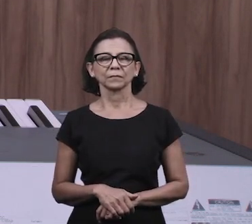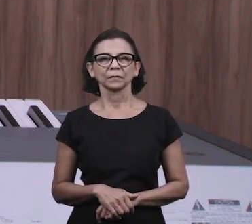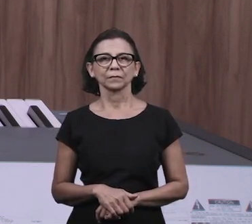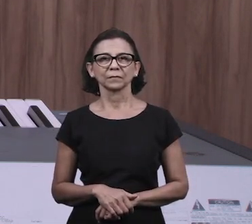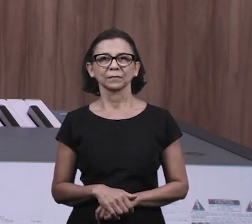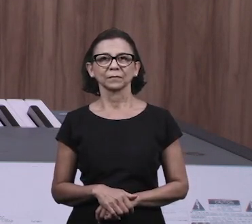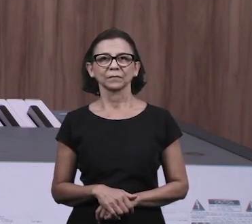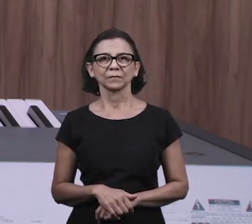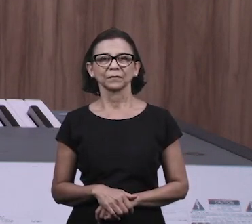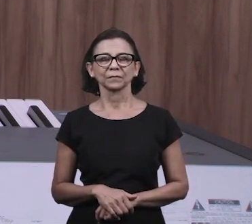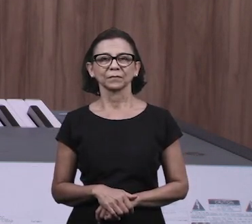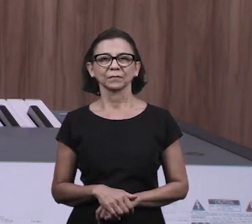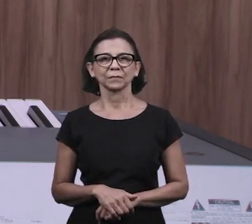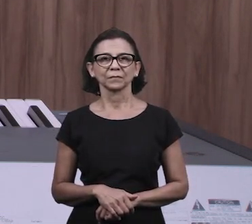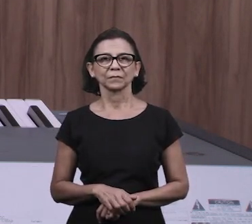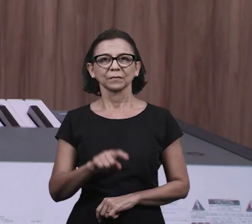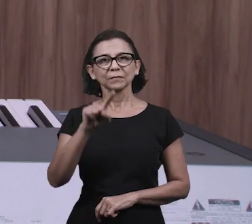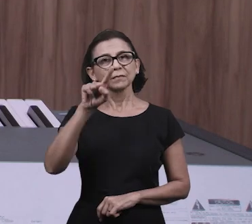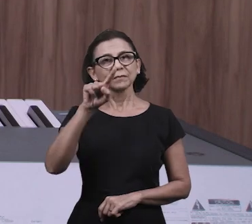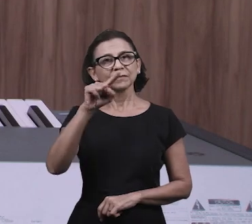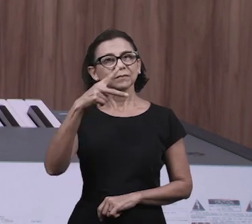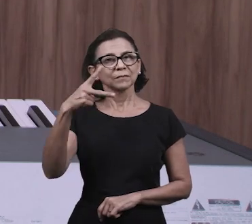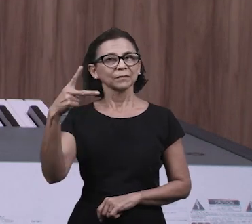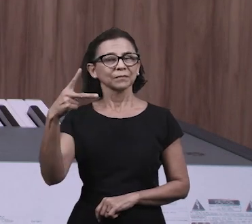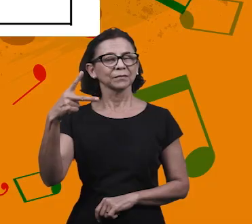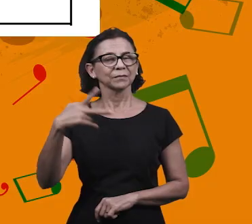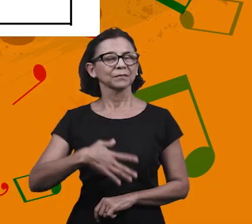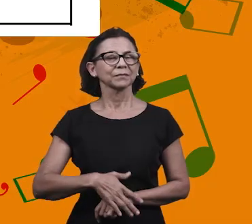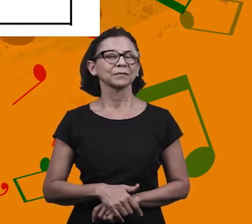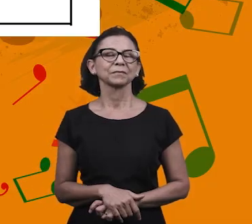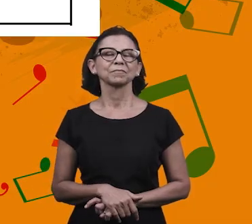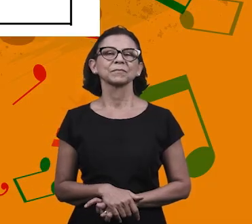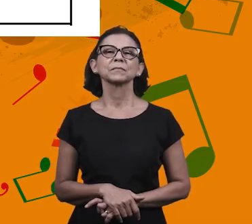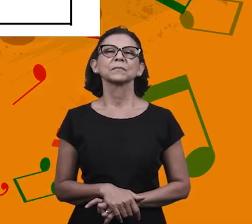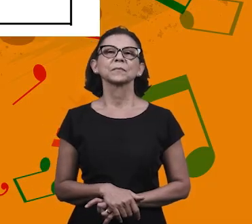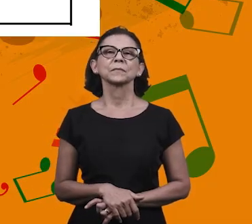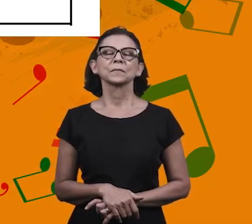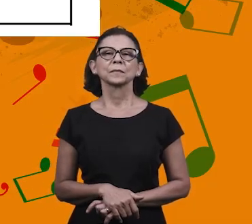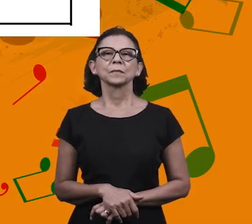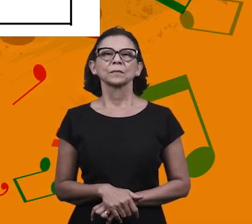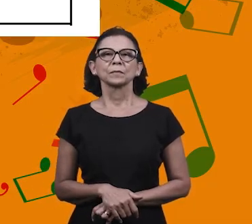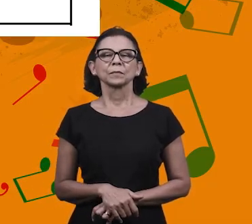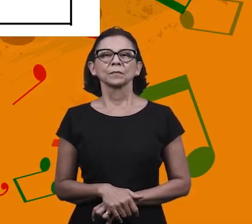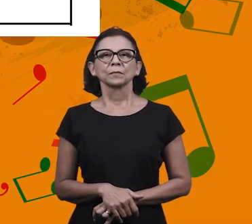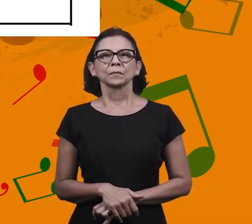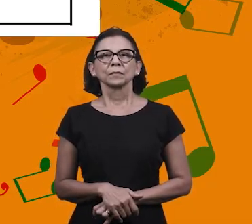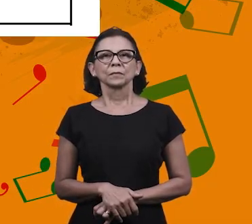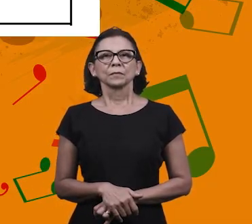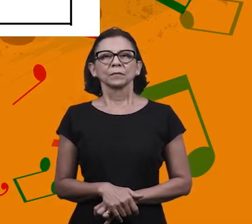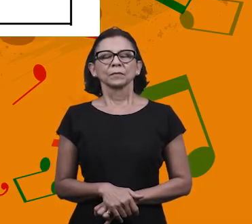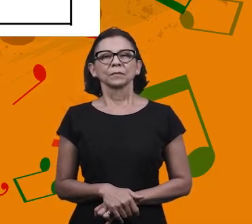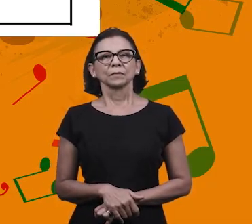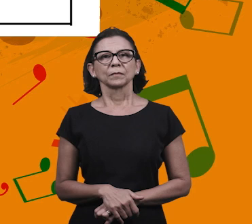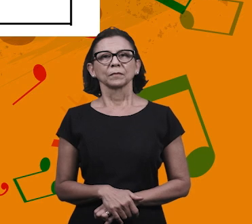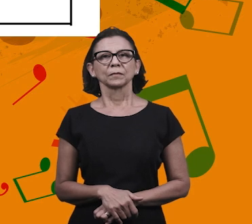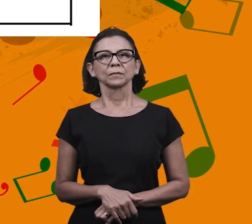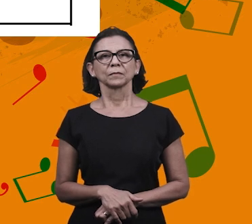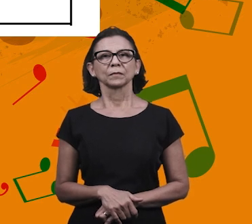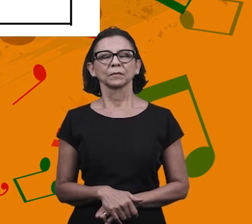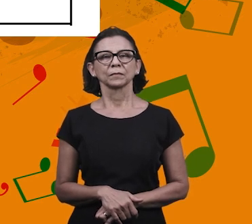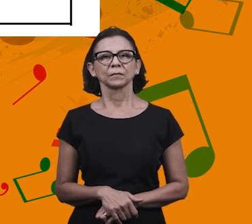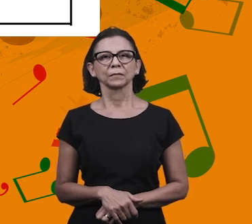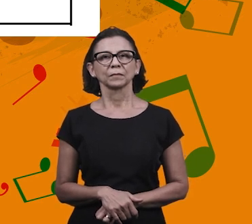2 no ré, ó. 1, 2. Ré, mi, fá, mi,